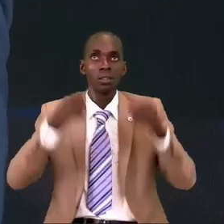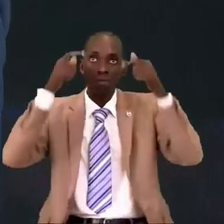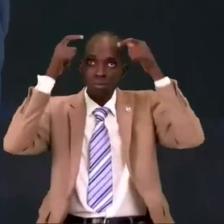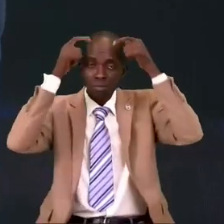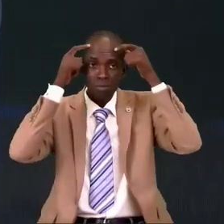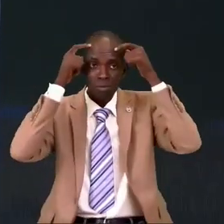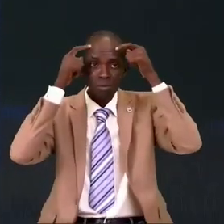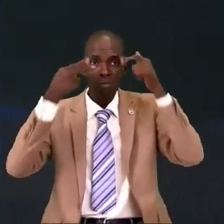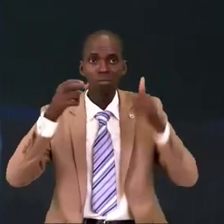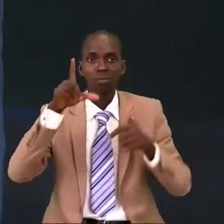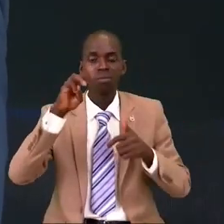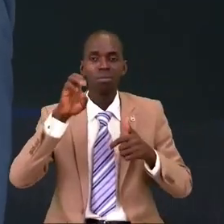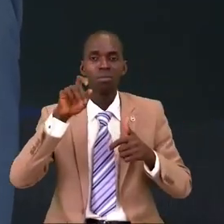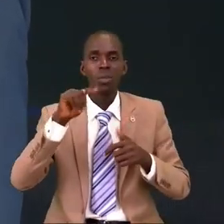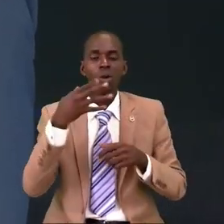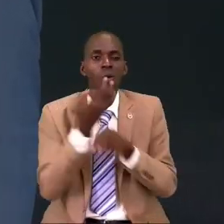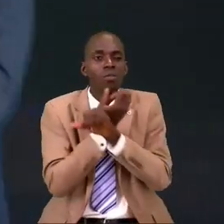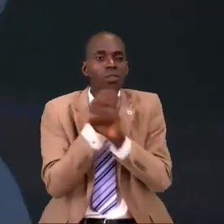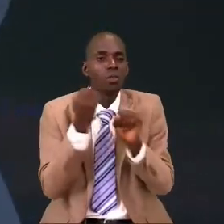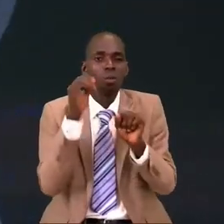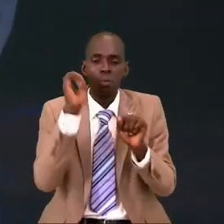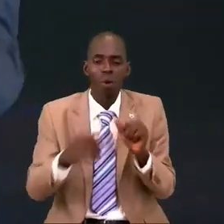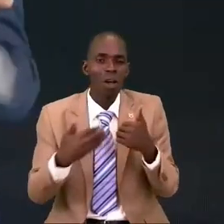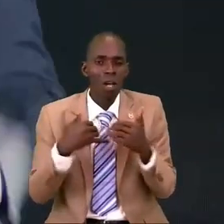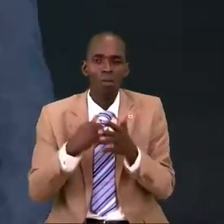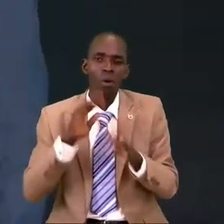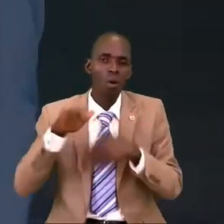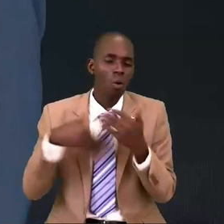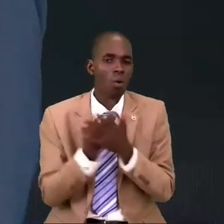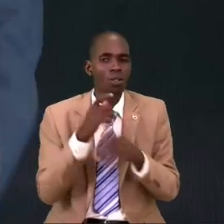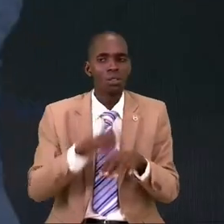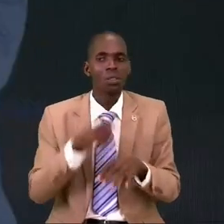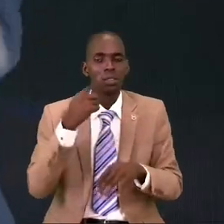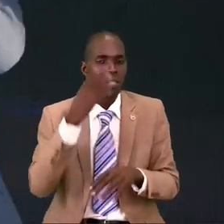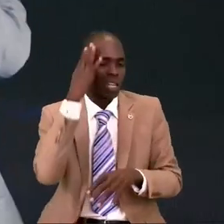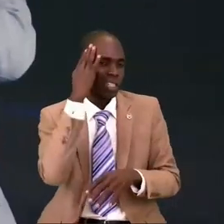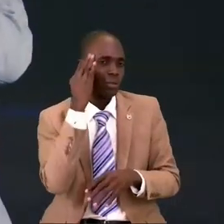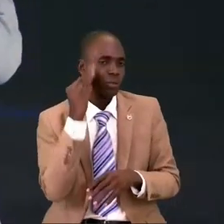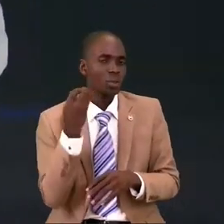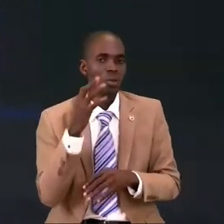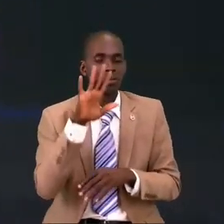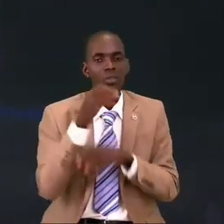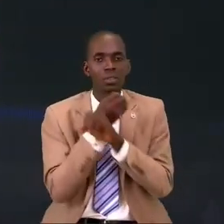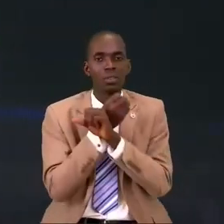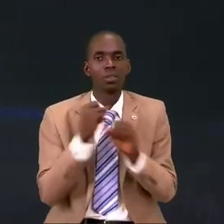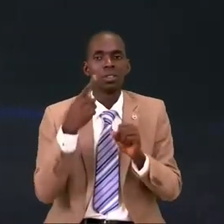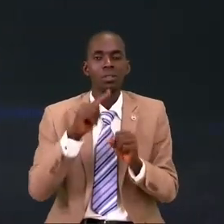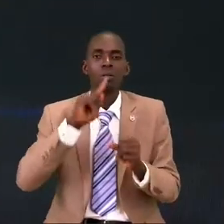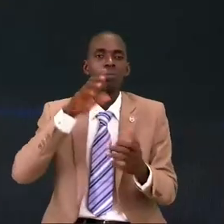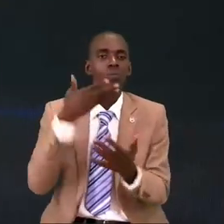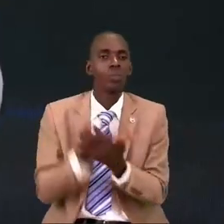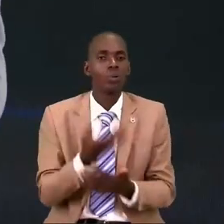L'expérience de ton salut, l'évidence de ton salut, l'essence de ton salut.